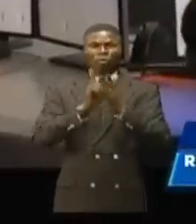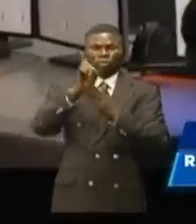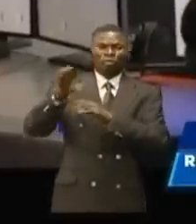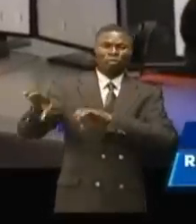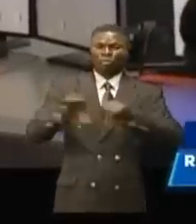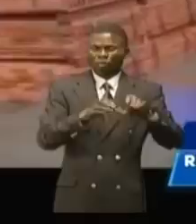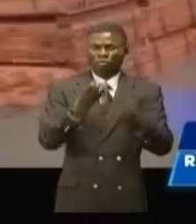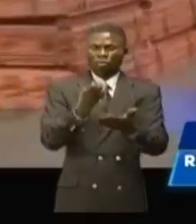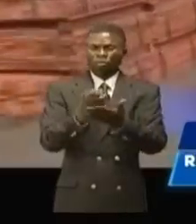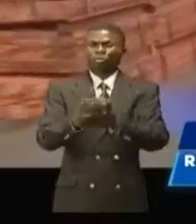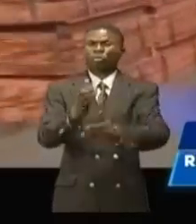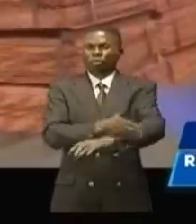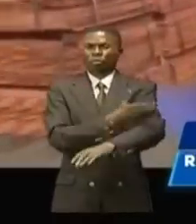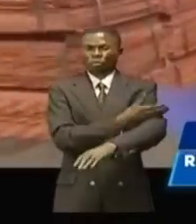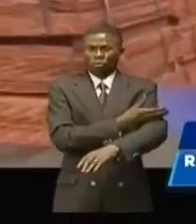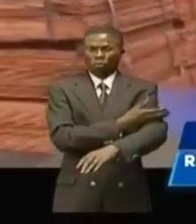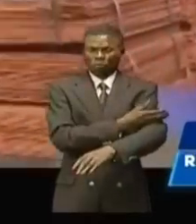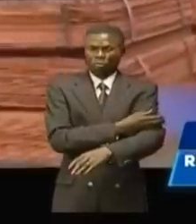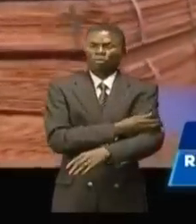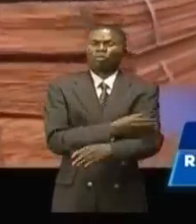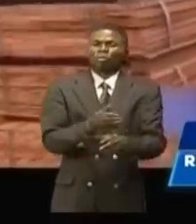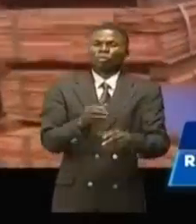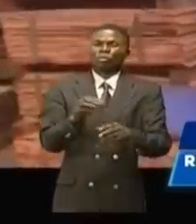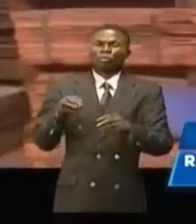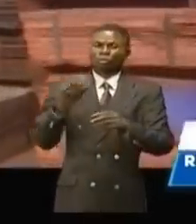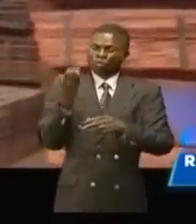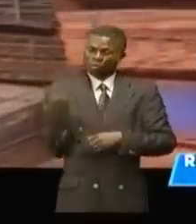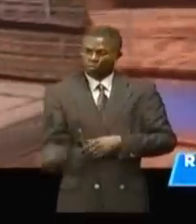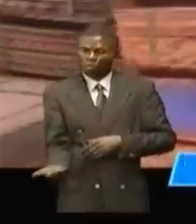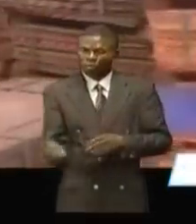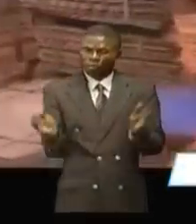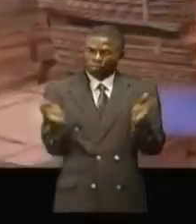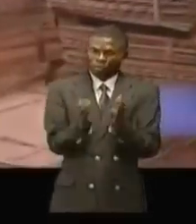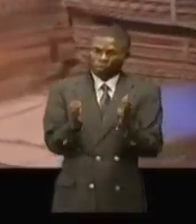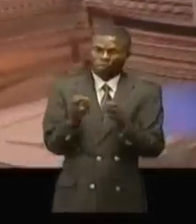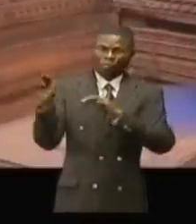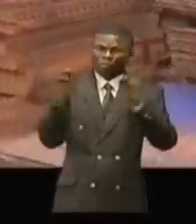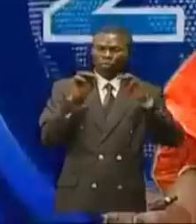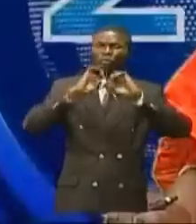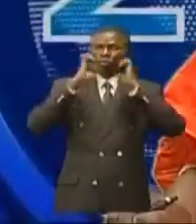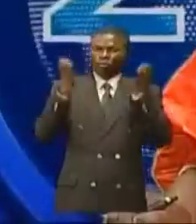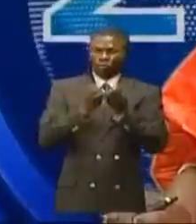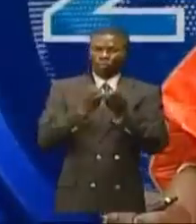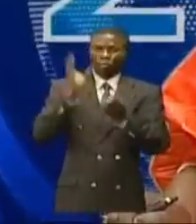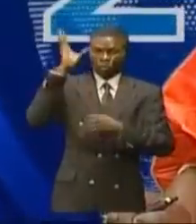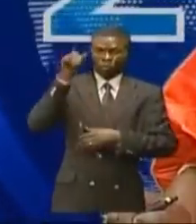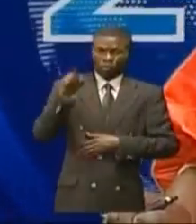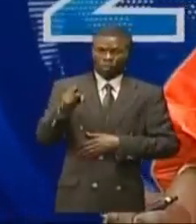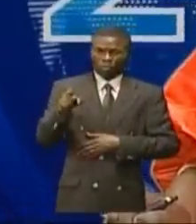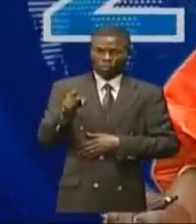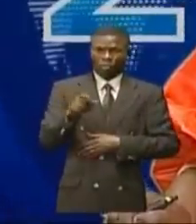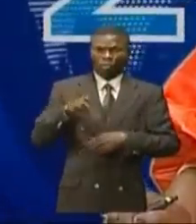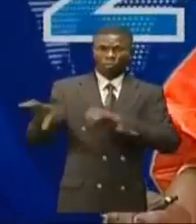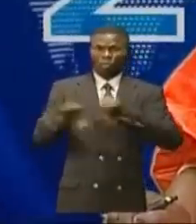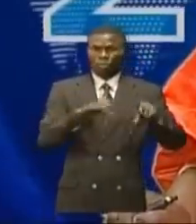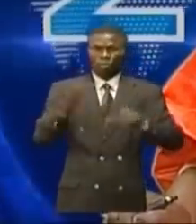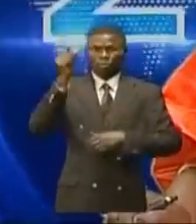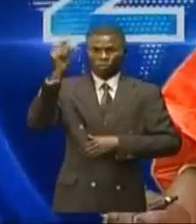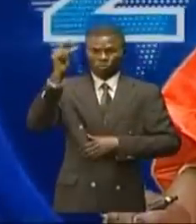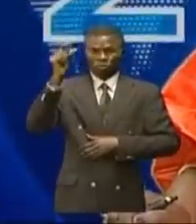activités économiques des petites et moyennes entreprises de ces coins. Des activités